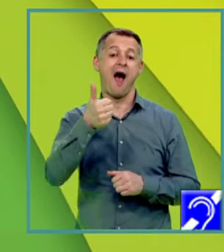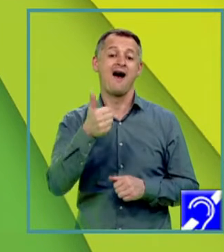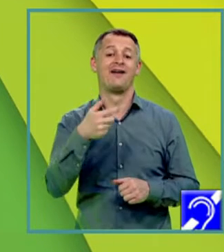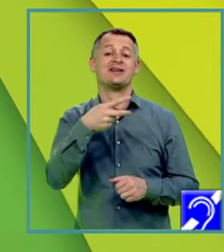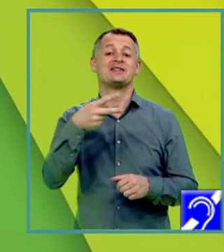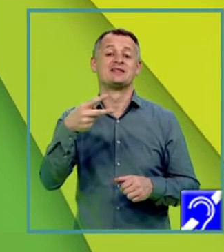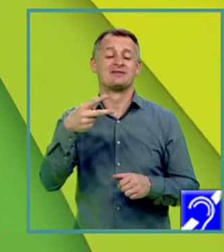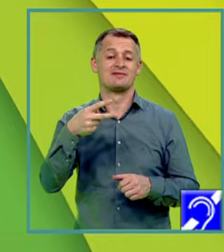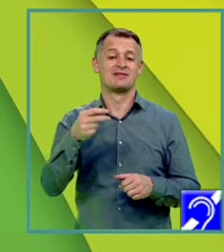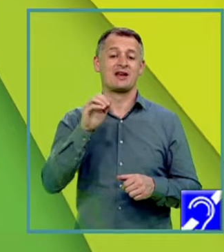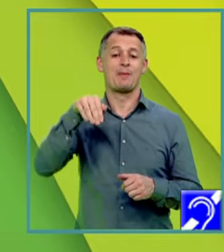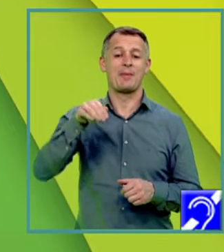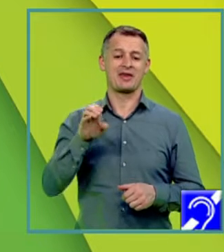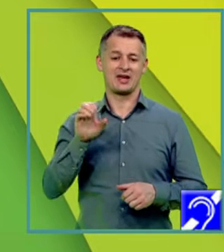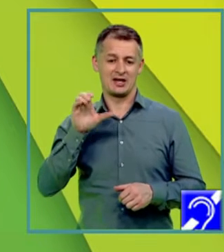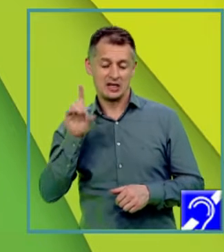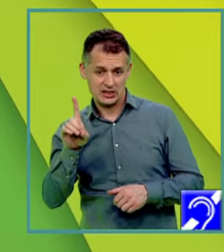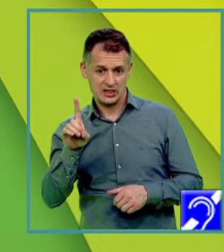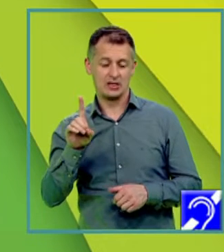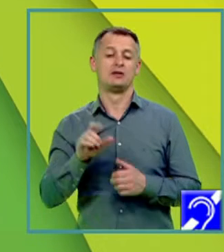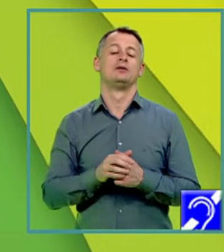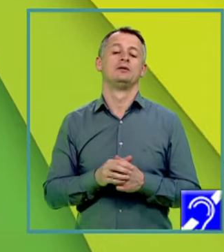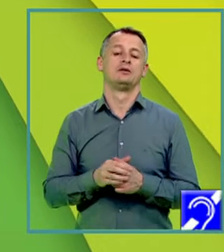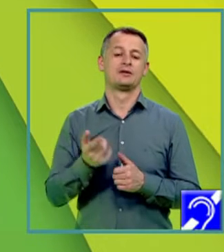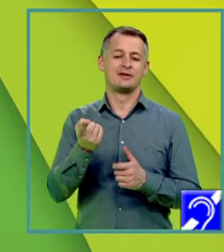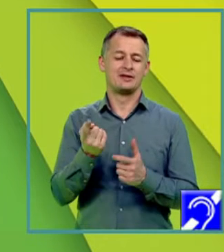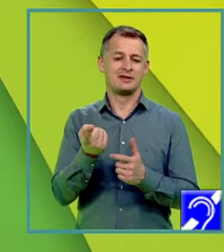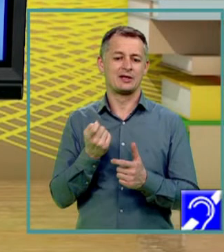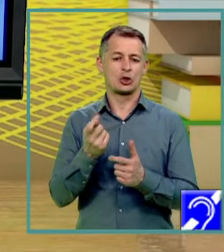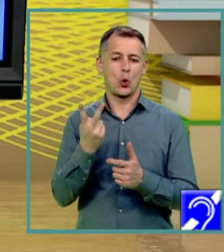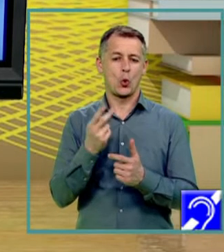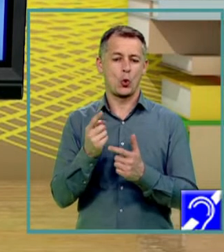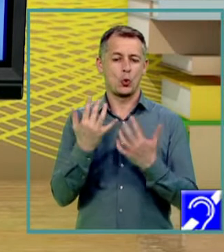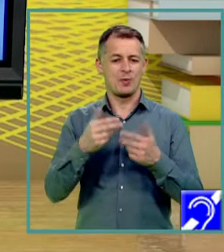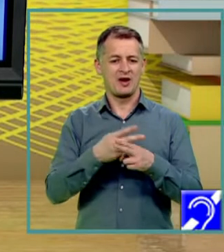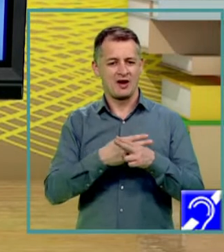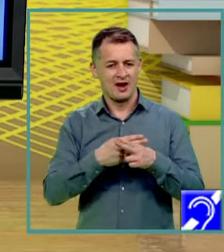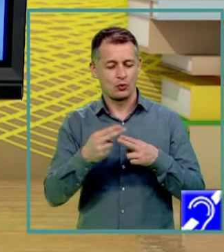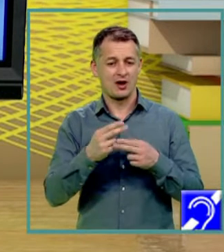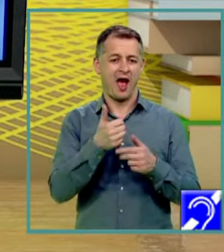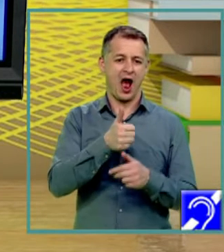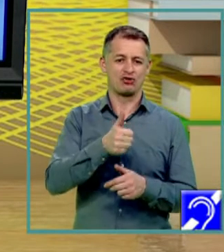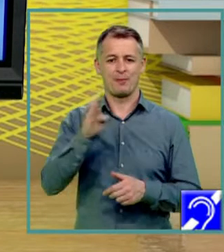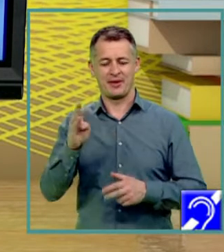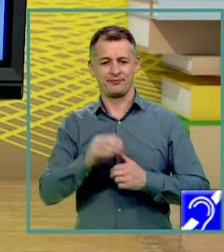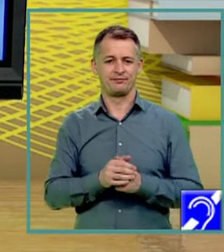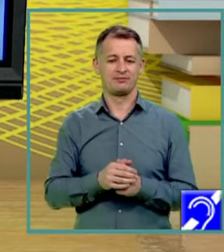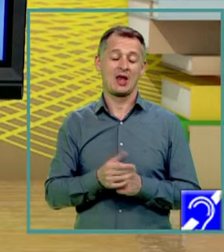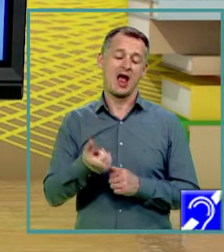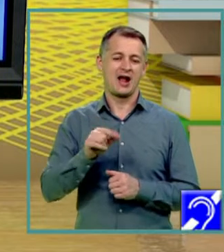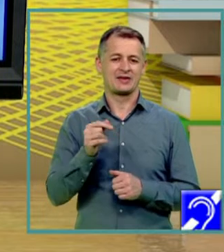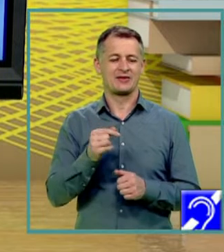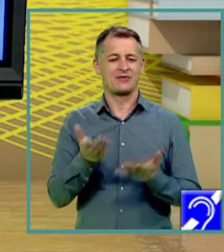reprezintă cm De ce dintre cele două numere naturale a și b sunt doar că am și o variantă recursivă pentru